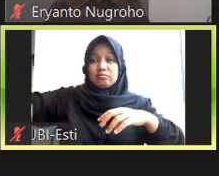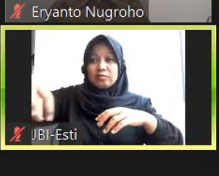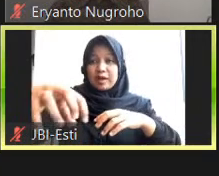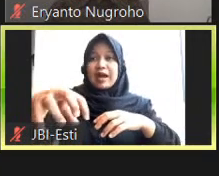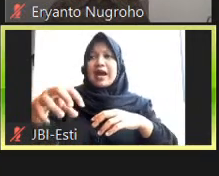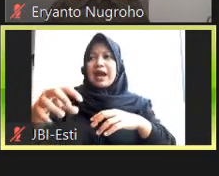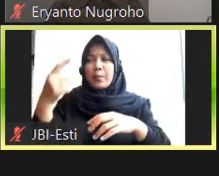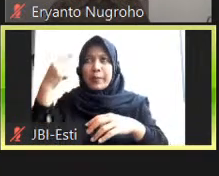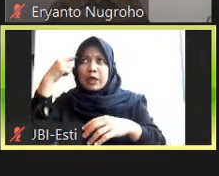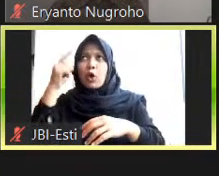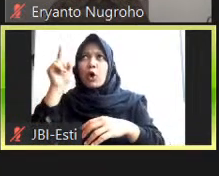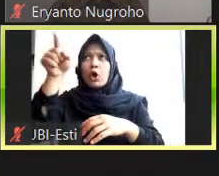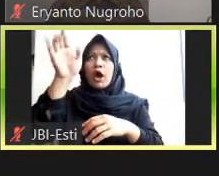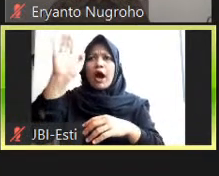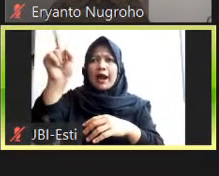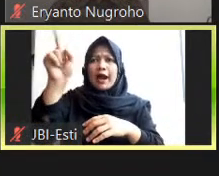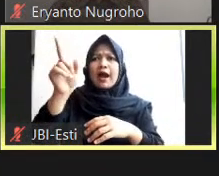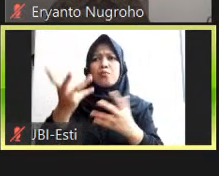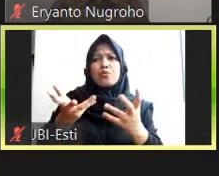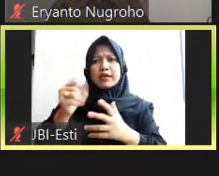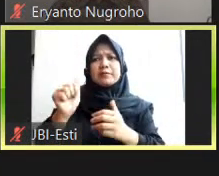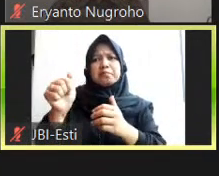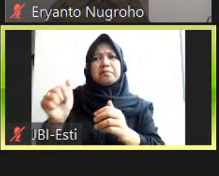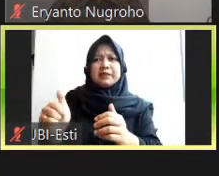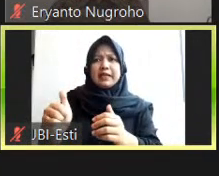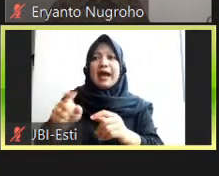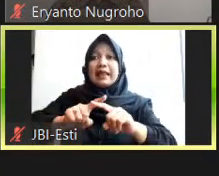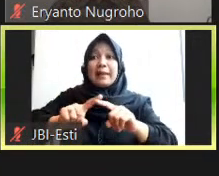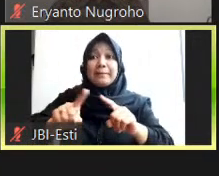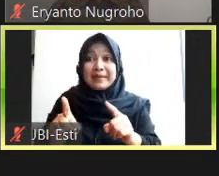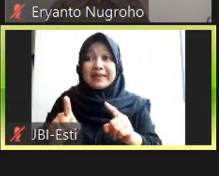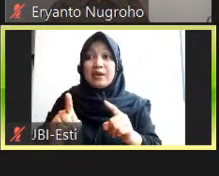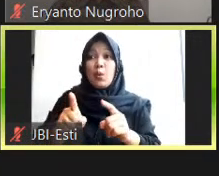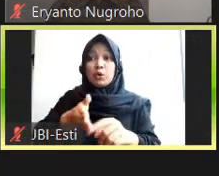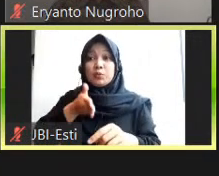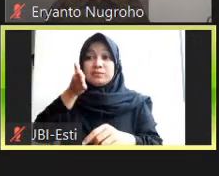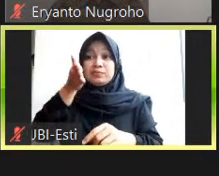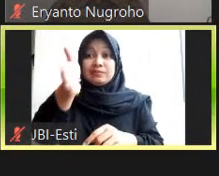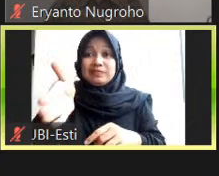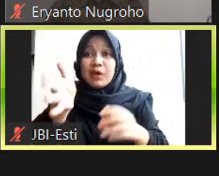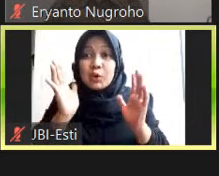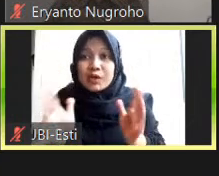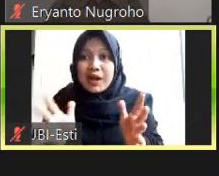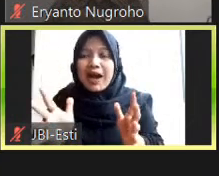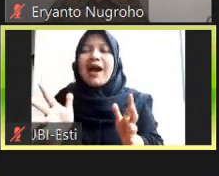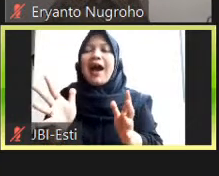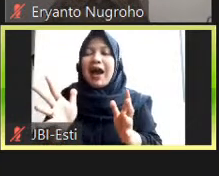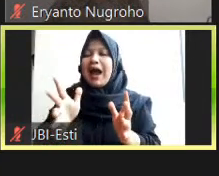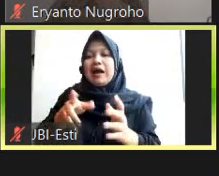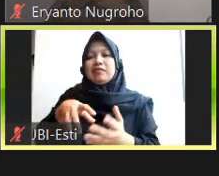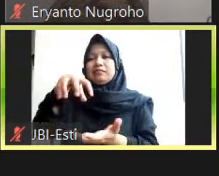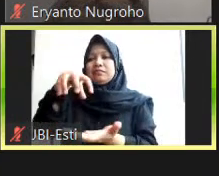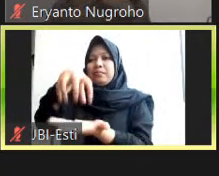lapangan itu tuh kita nggak bisa menempati posko tersebut karena satu udah diblokade biasanya, yang